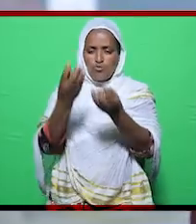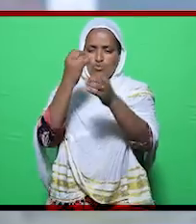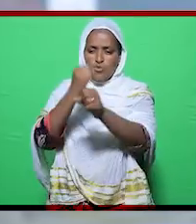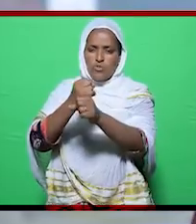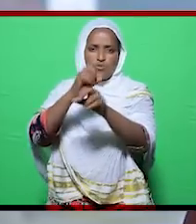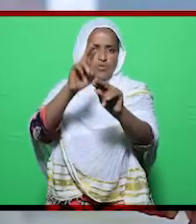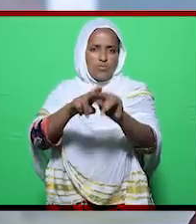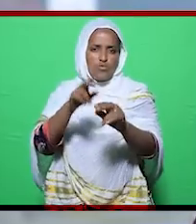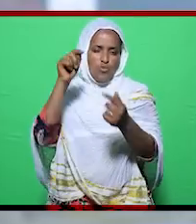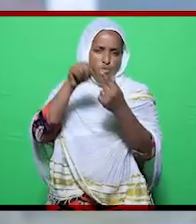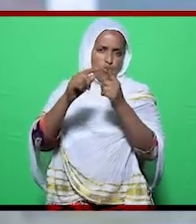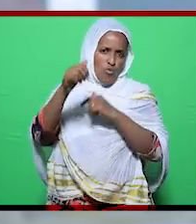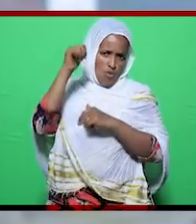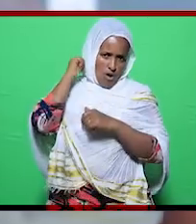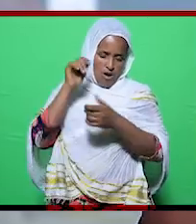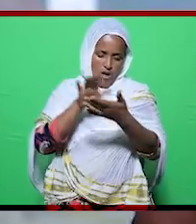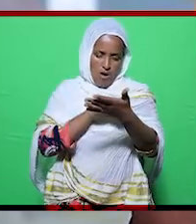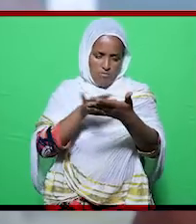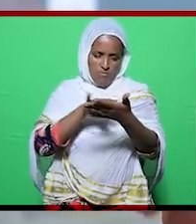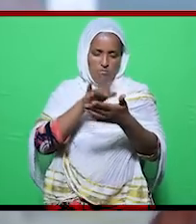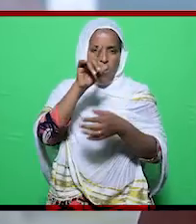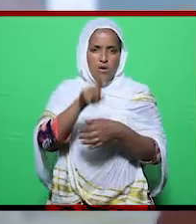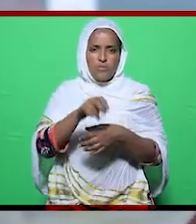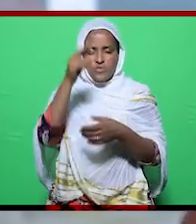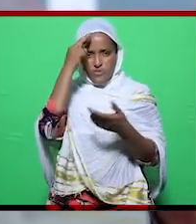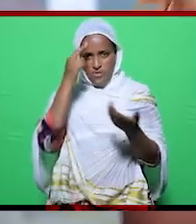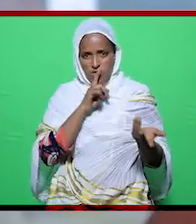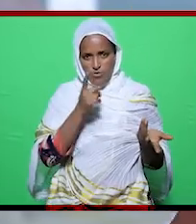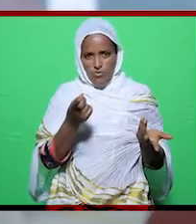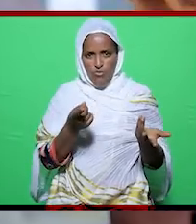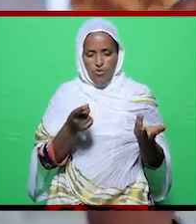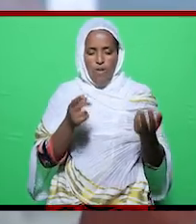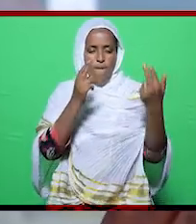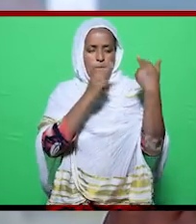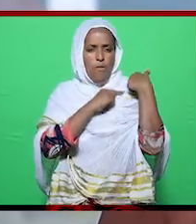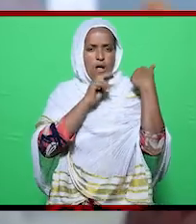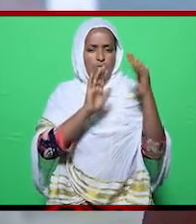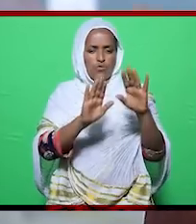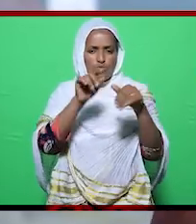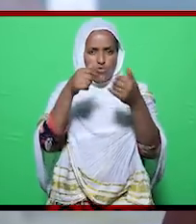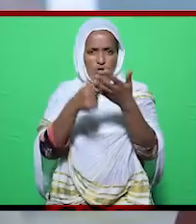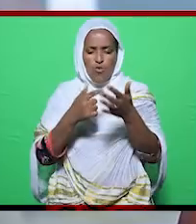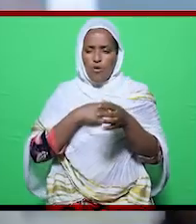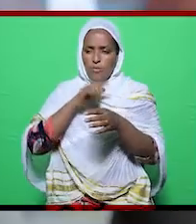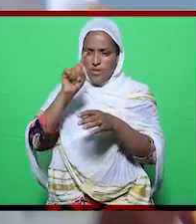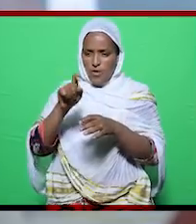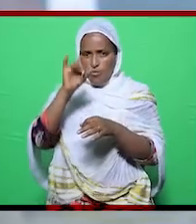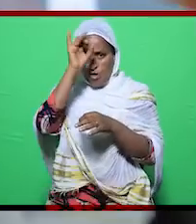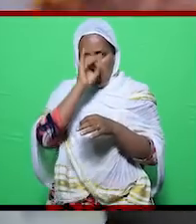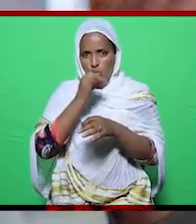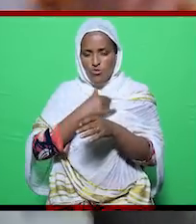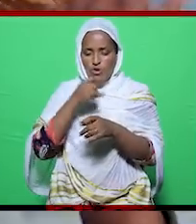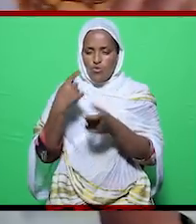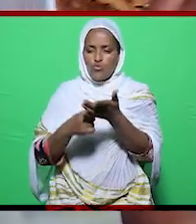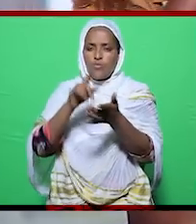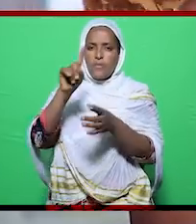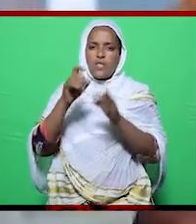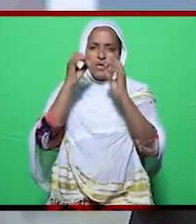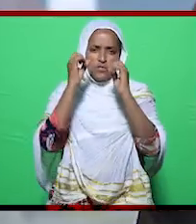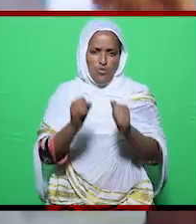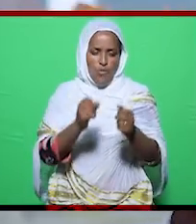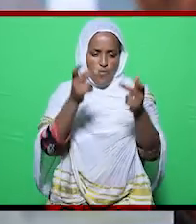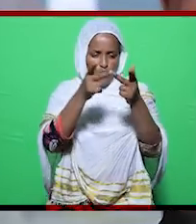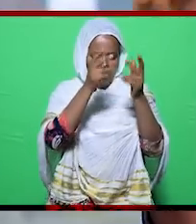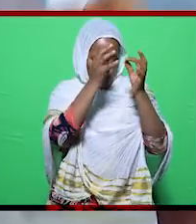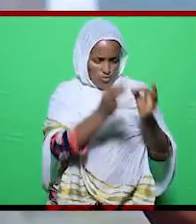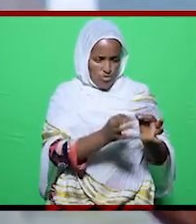ስለሚቆጠር በብራና ያሉ ነገሮች በተለይ እንደ ባዕድ ስለሚታዩ ስለማናነባቸው ለቋንቋውም ባዕድ ስለሆነ እንጂ ብዙዎቹ ተሰርተው የተቀመጡ ናቸው።